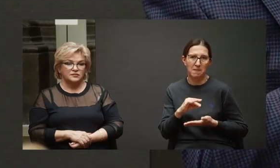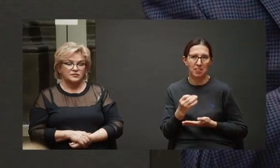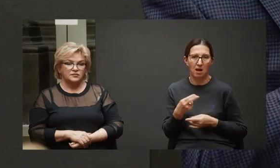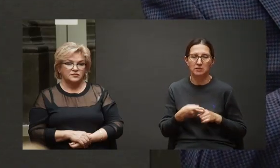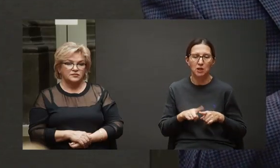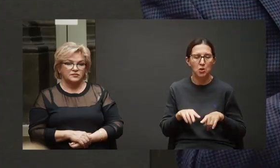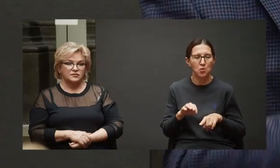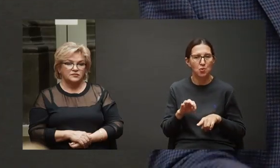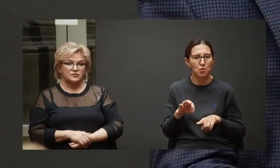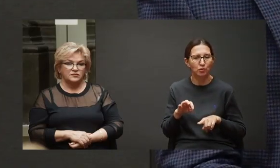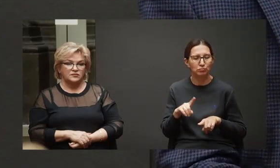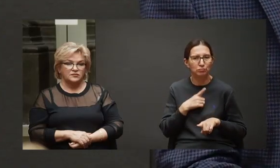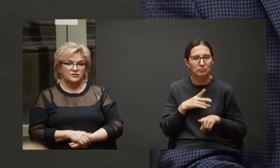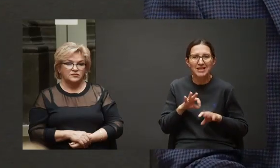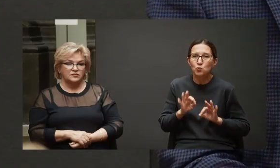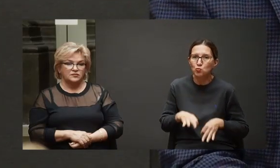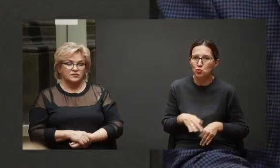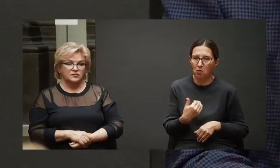искушенная имитация.